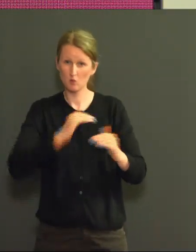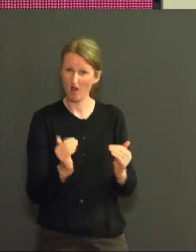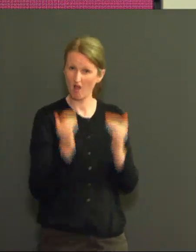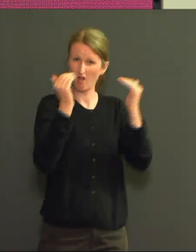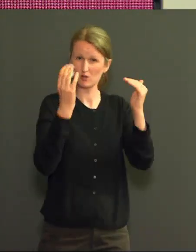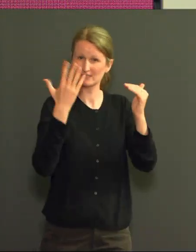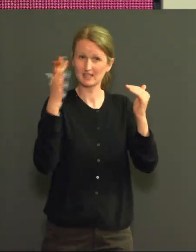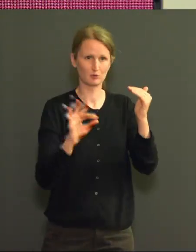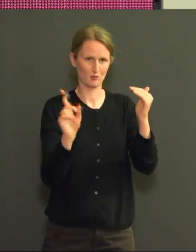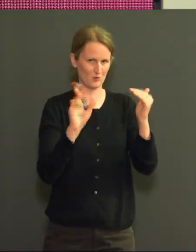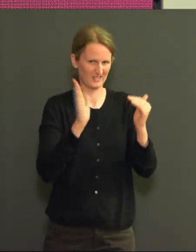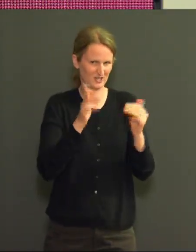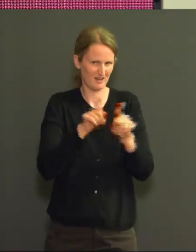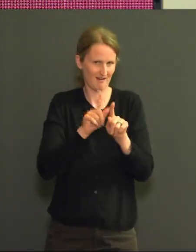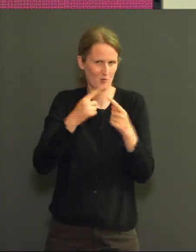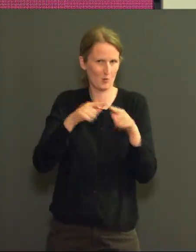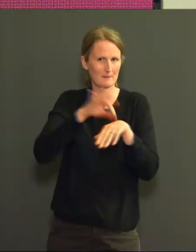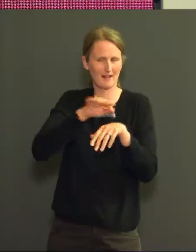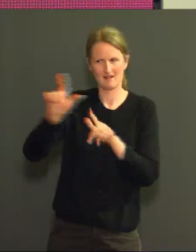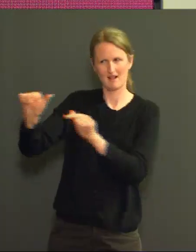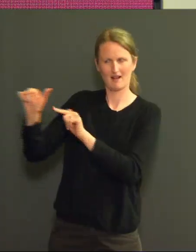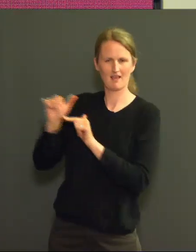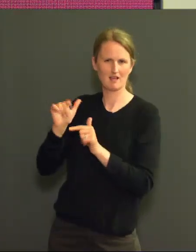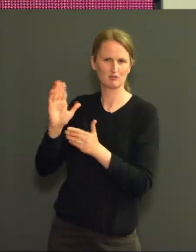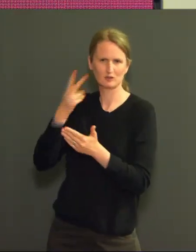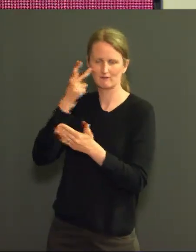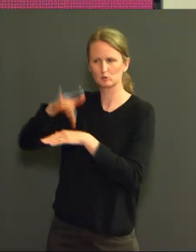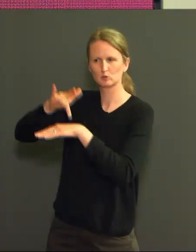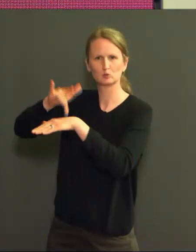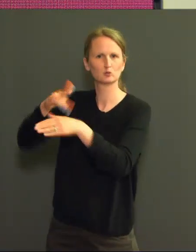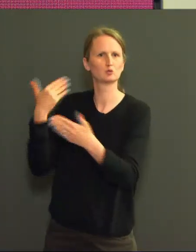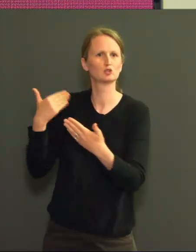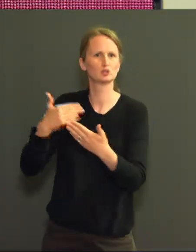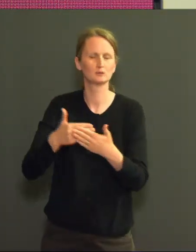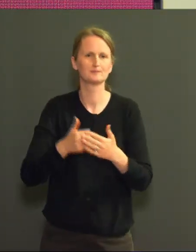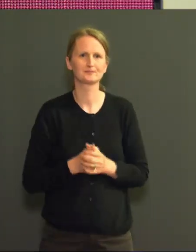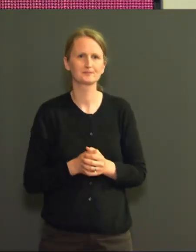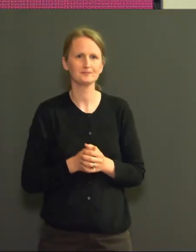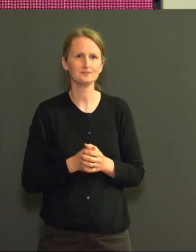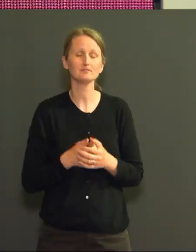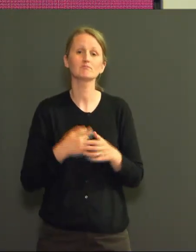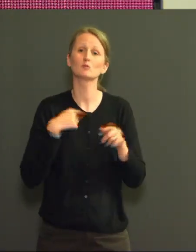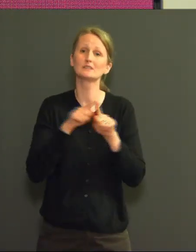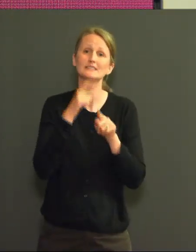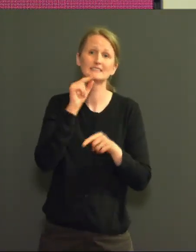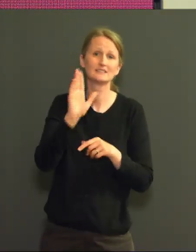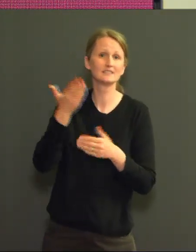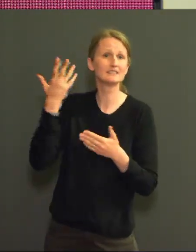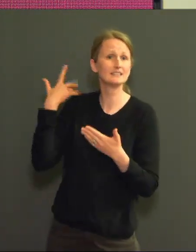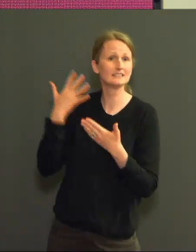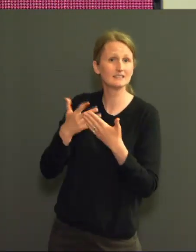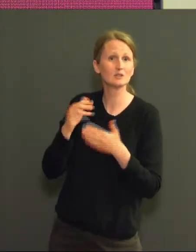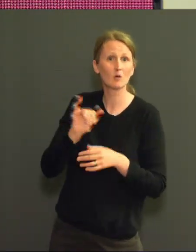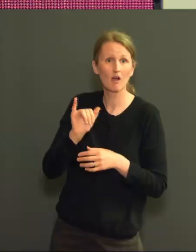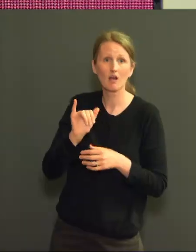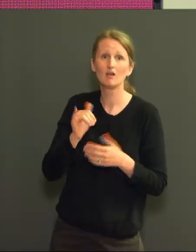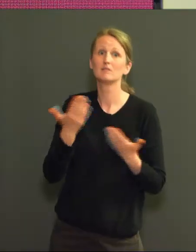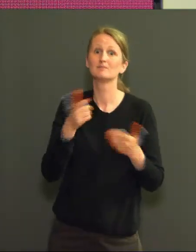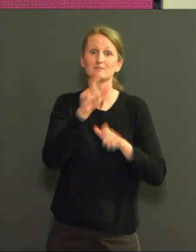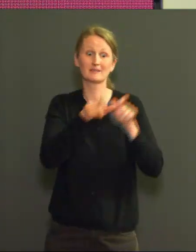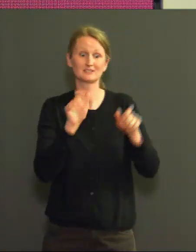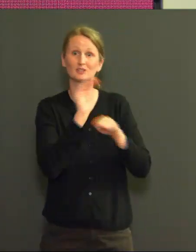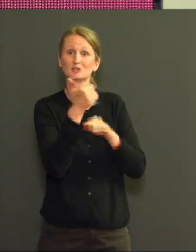dans les sous-groupes de population. On l'a dit il y a quelques instants, au niveau des personnes de plus de 65 ans, on a plus de 90% qui ont une première